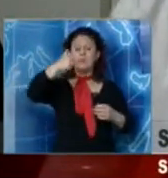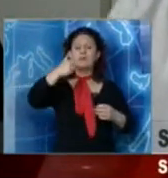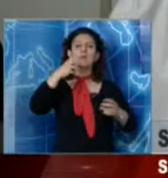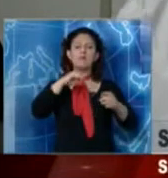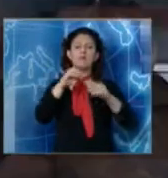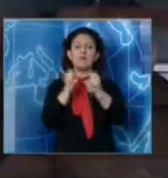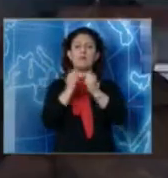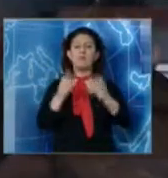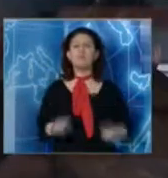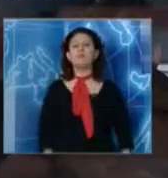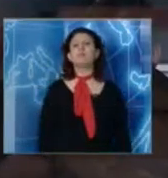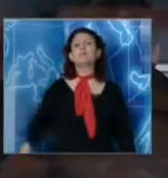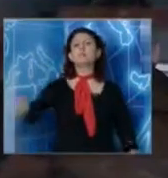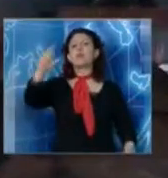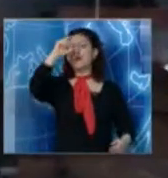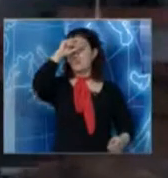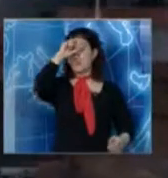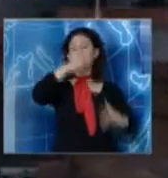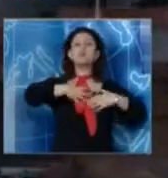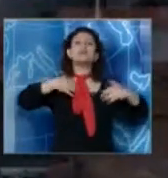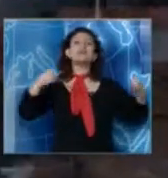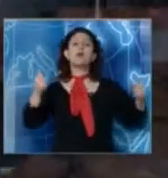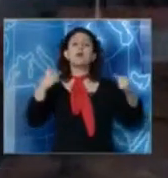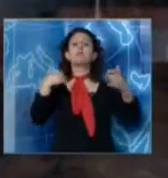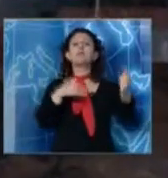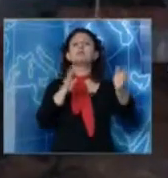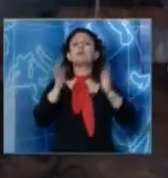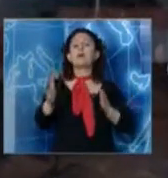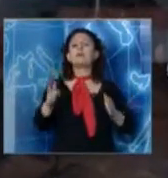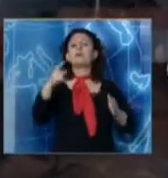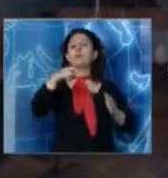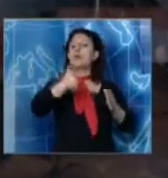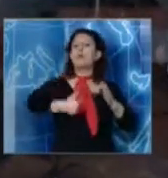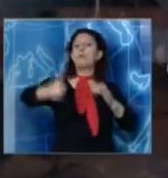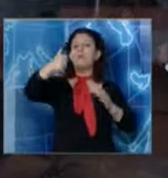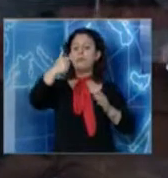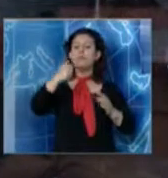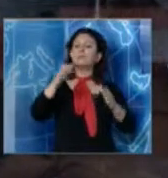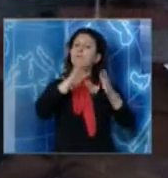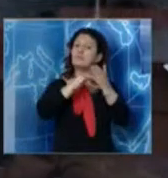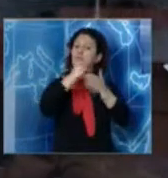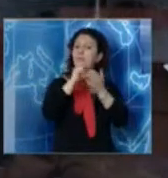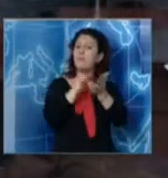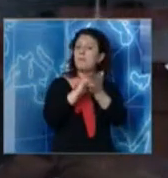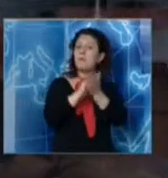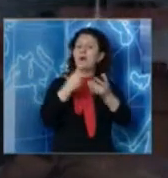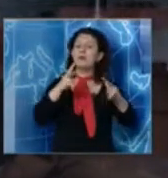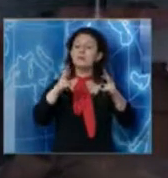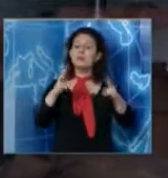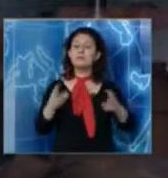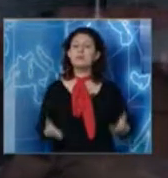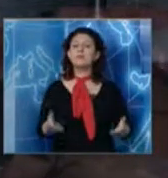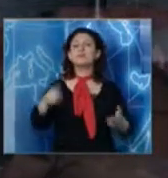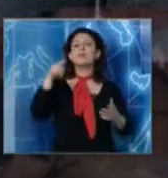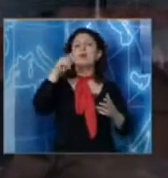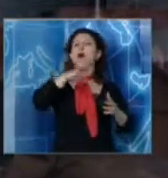ağzından. Türk Sağlık Sen Kocaeli Şube Başkanı Ömer Çeker düzenlediği basın açıklamasında